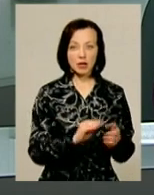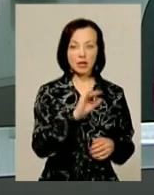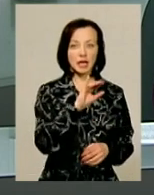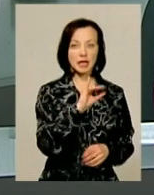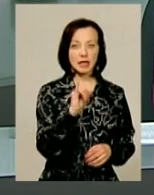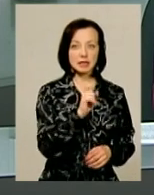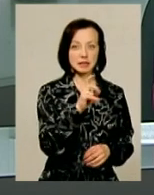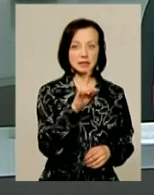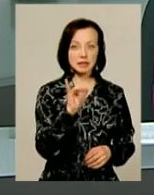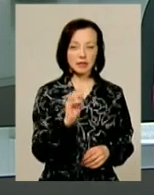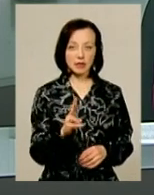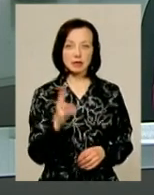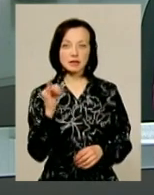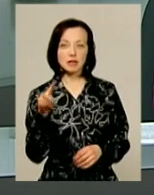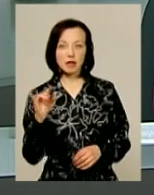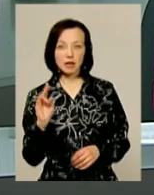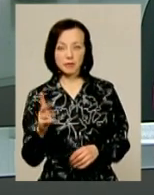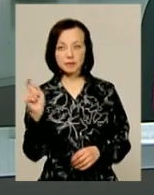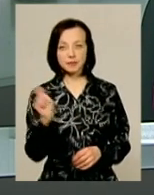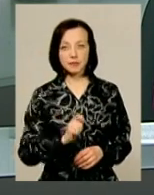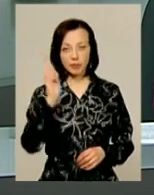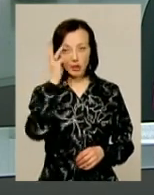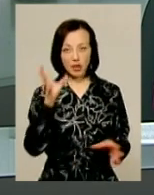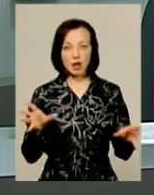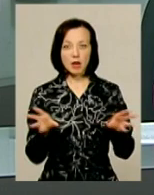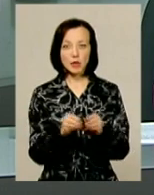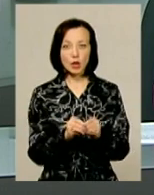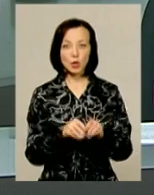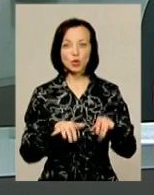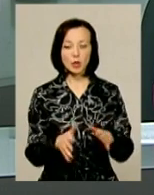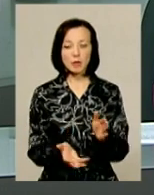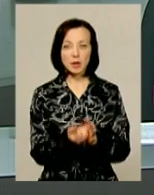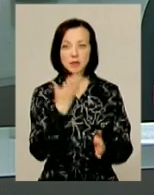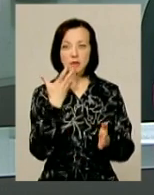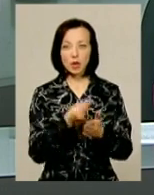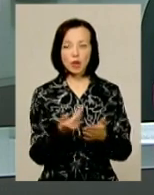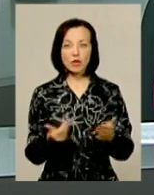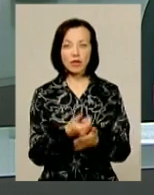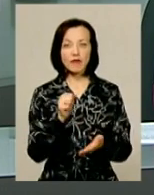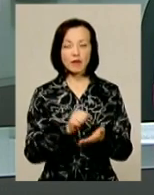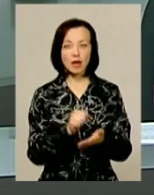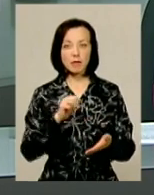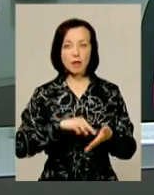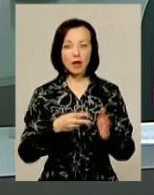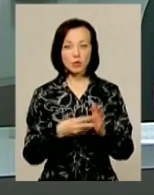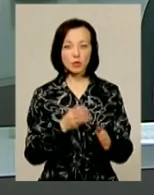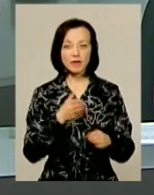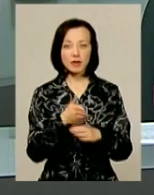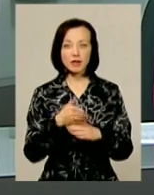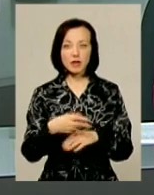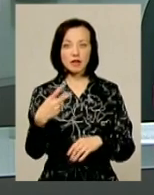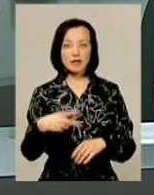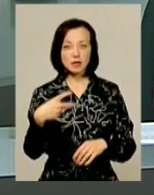Ірина Цілик завітали у Хмельницький. У рамках спільного туру на підтримку своїх нових видань вони планують відвідати понад